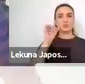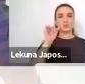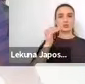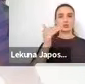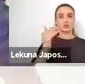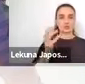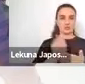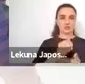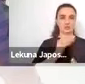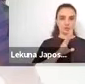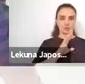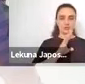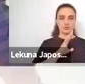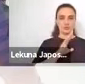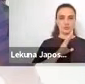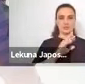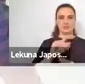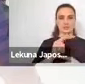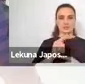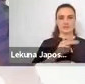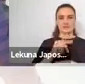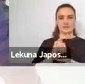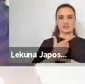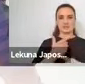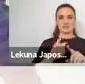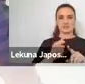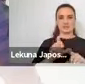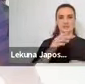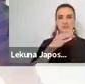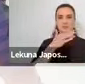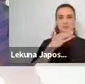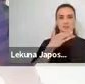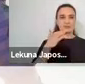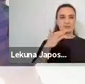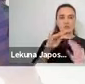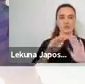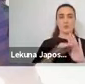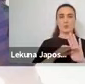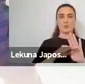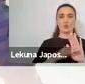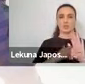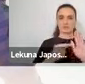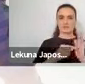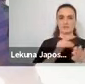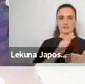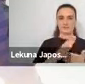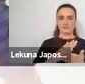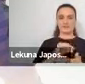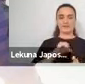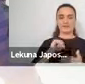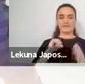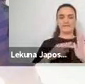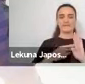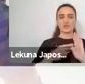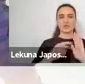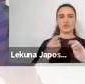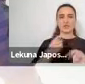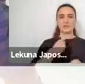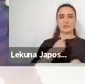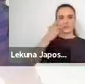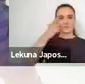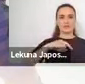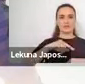მოიგე. ანუ ისევ და ისევ ძალიან ბევრ კომპონენტზე გადის. და თვითშეფასება და